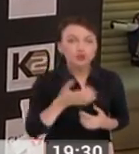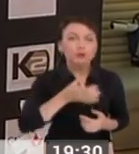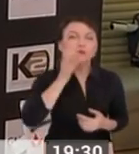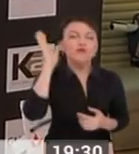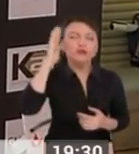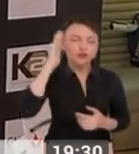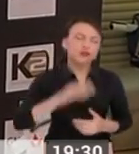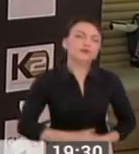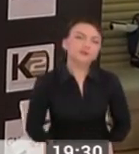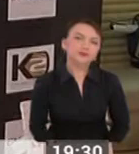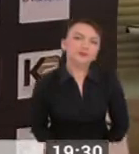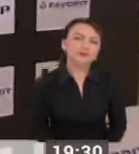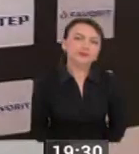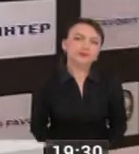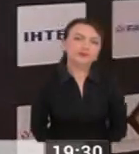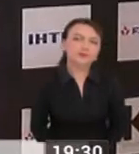водички.